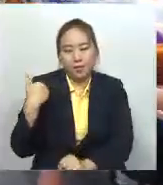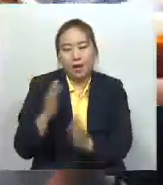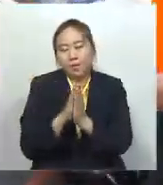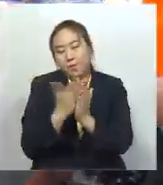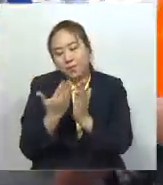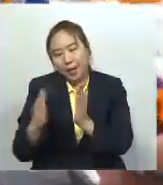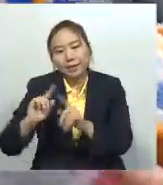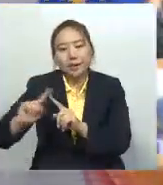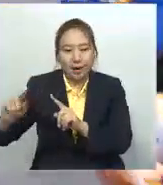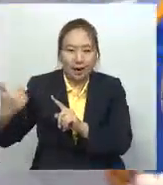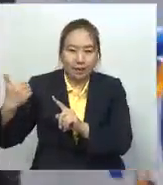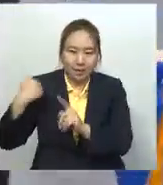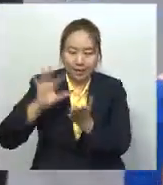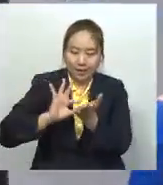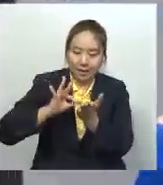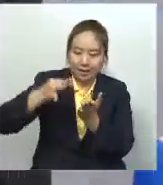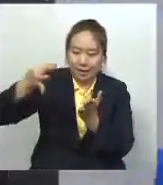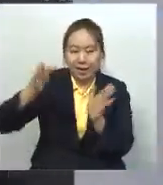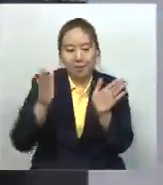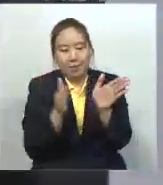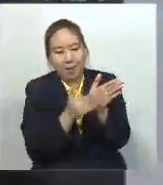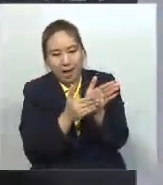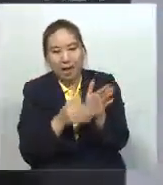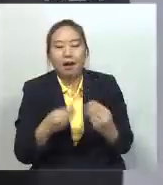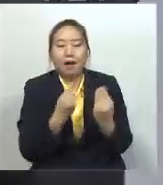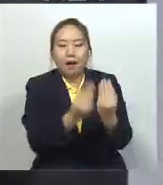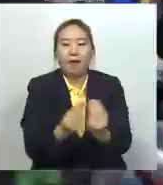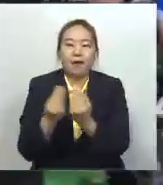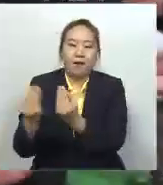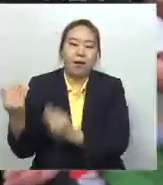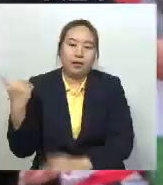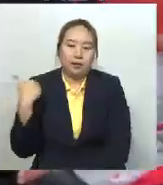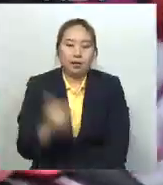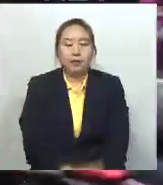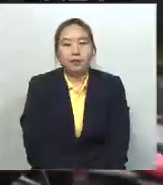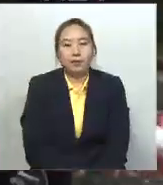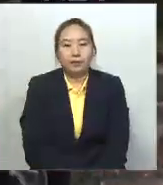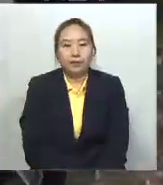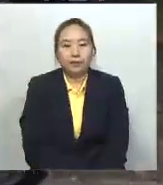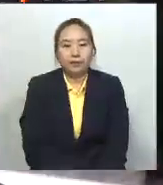พับใบปลิวต่างๆรวมถึงสติกเกอร์ให้กับผู้สัญจรบนท้องถนนด้วยนะครับ